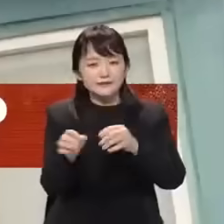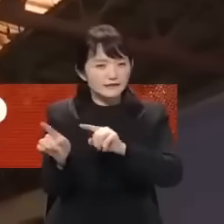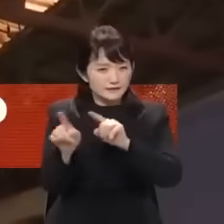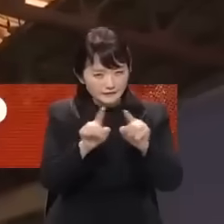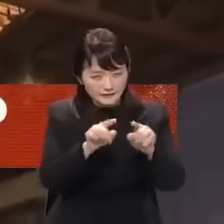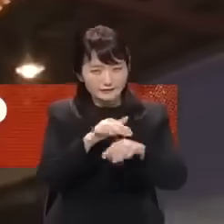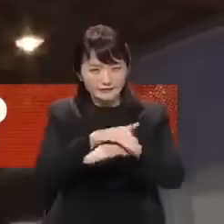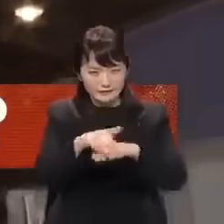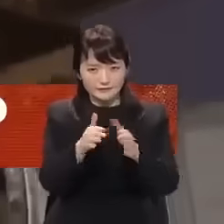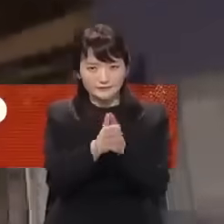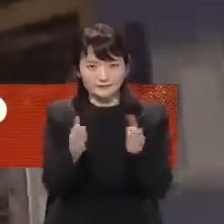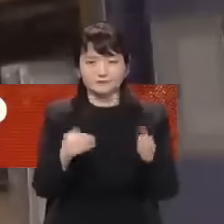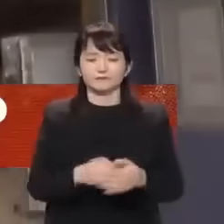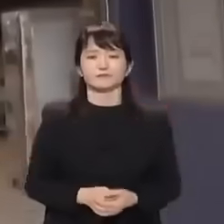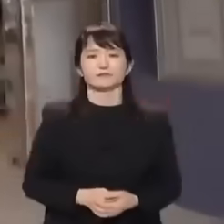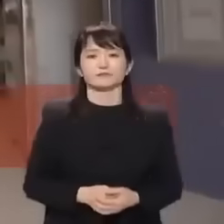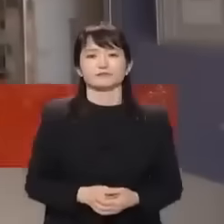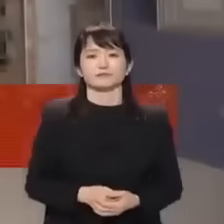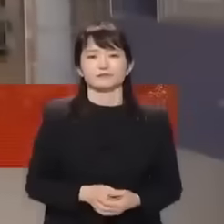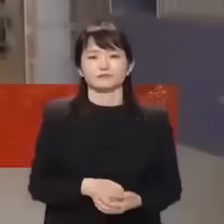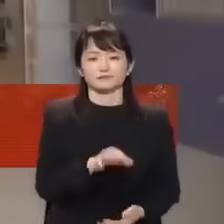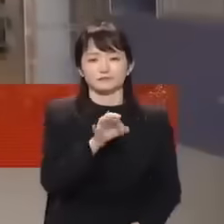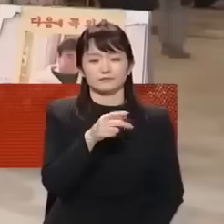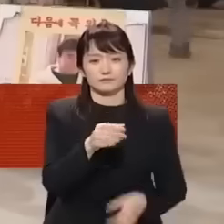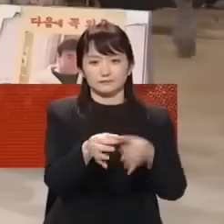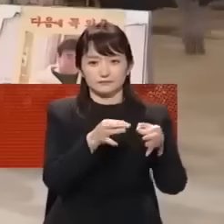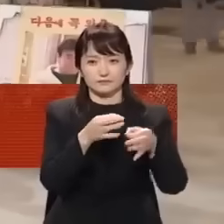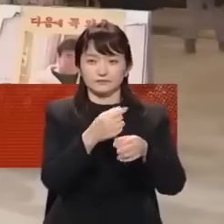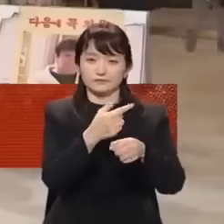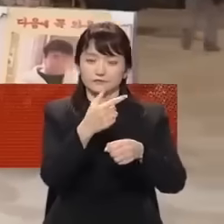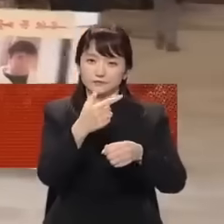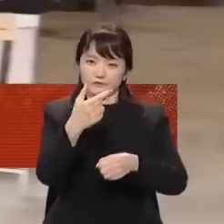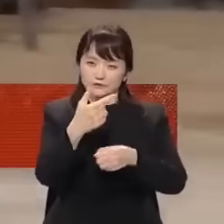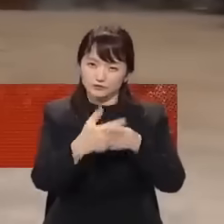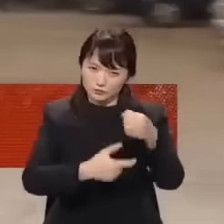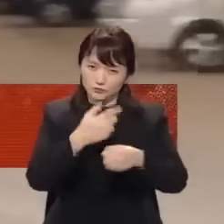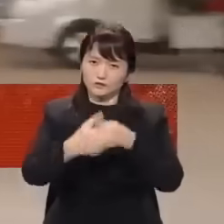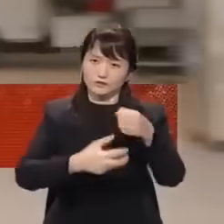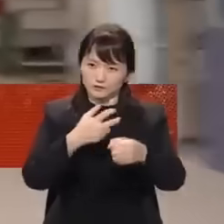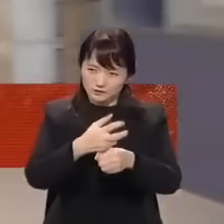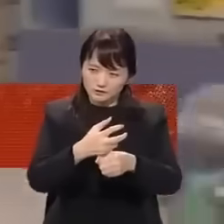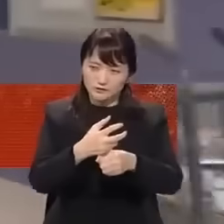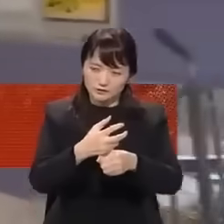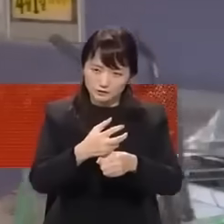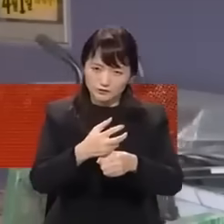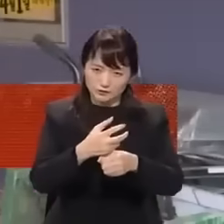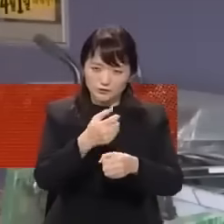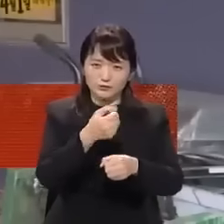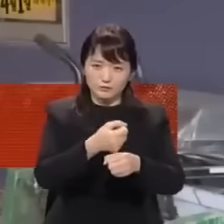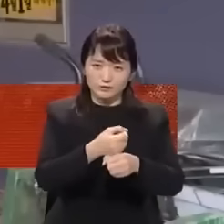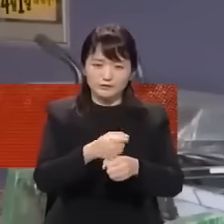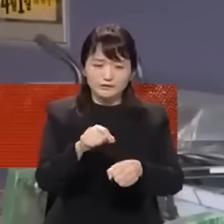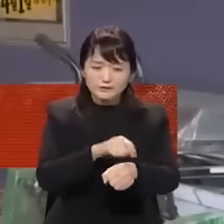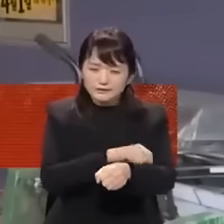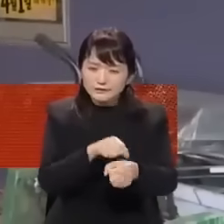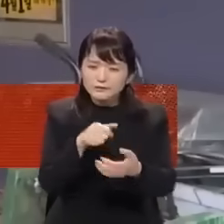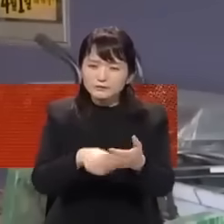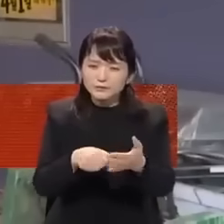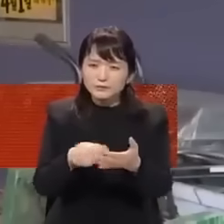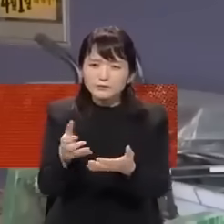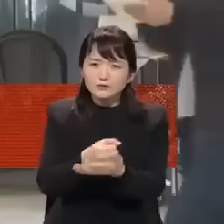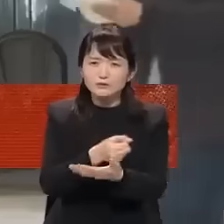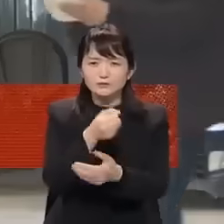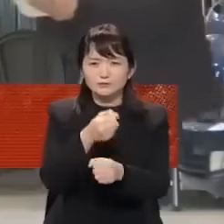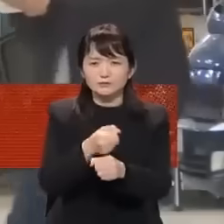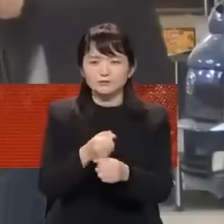합니다 예산 시장을 뭐 6 70년대 시간 여행 컨셉으로 일단 꾸몄고 특산물을 활용한 메뉴를 개발했습니다 이뿐만이 아니라 각 정포